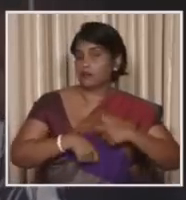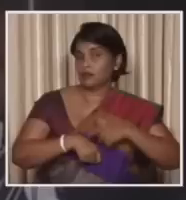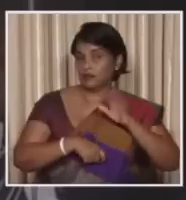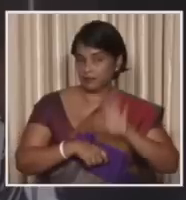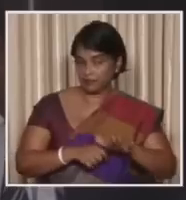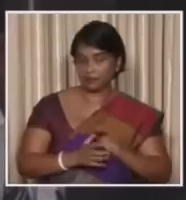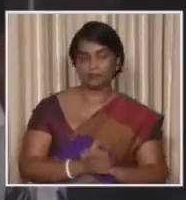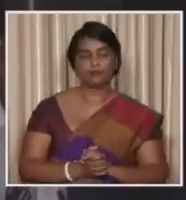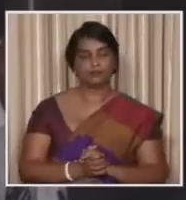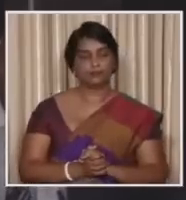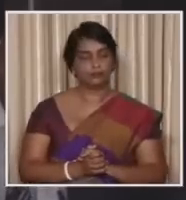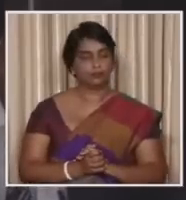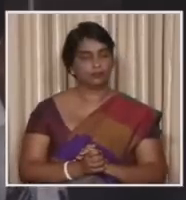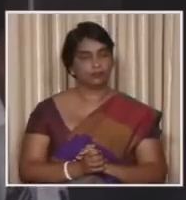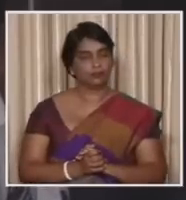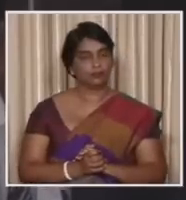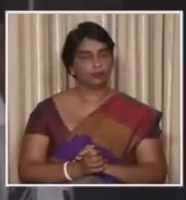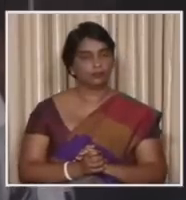නිසා